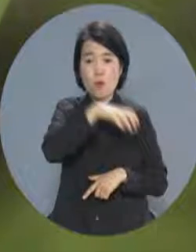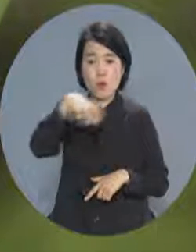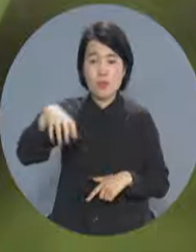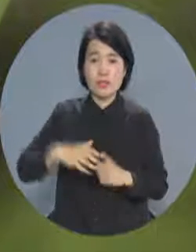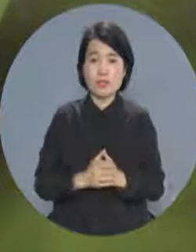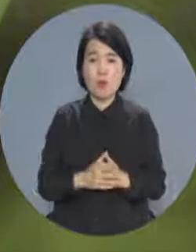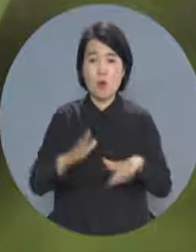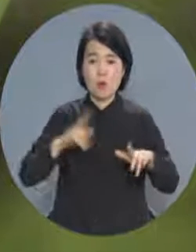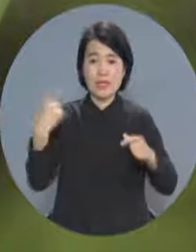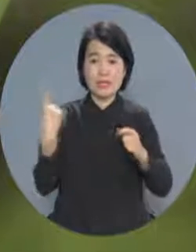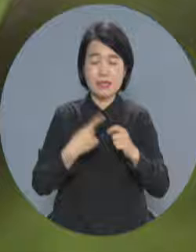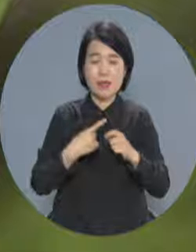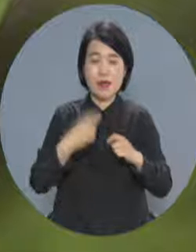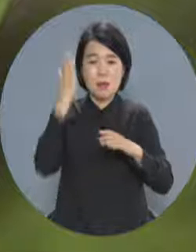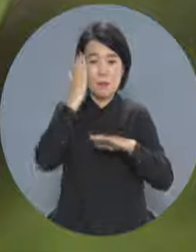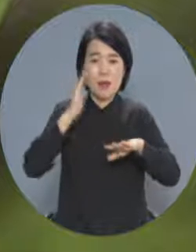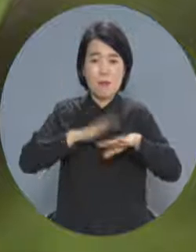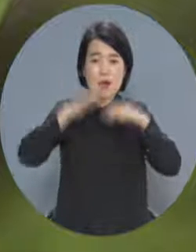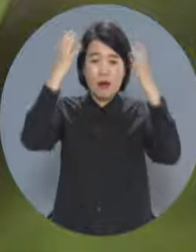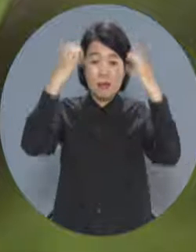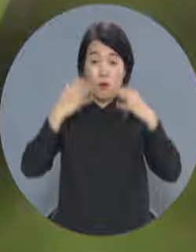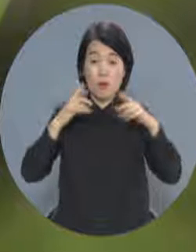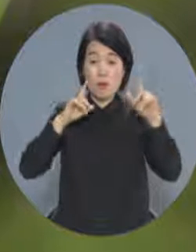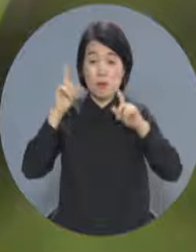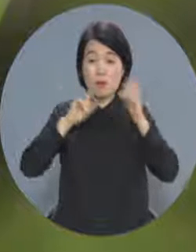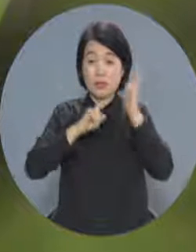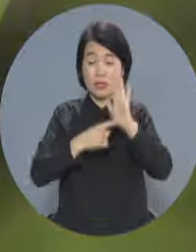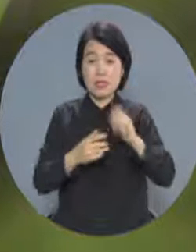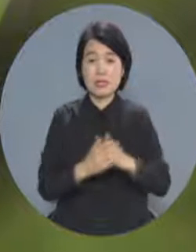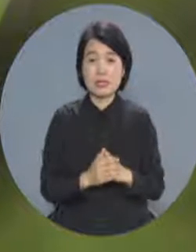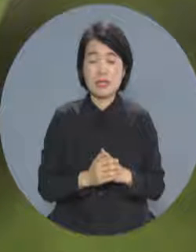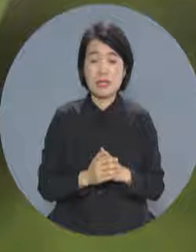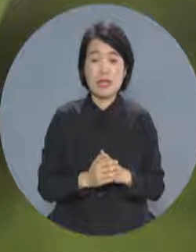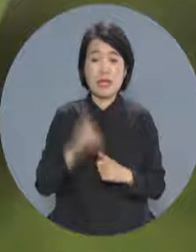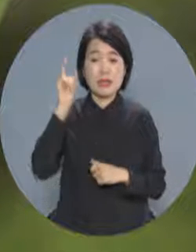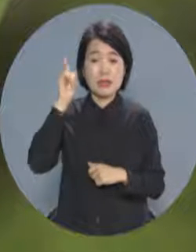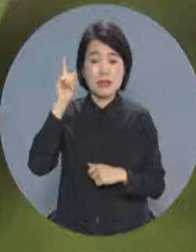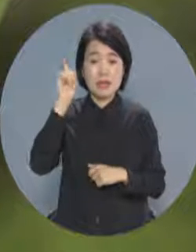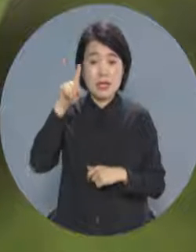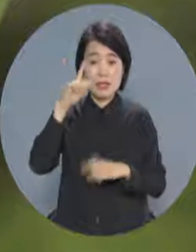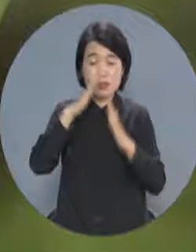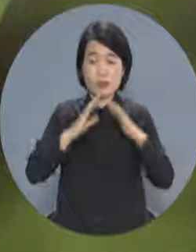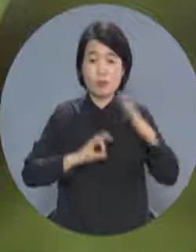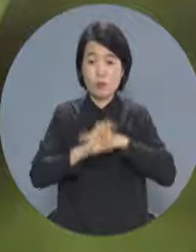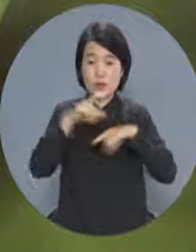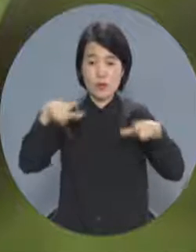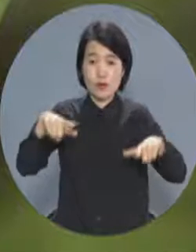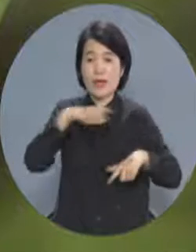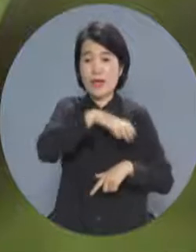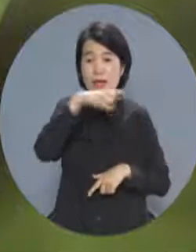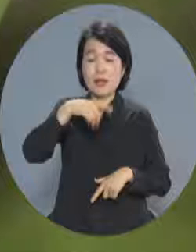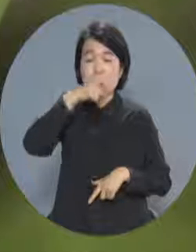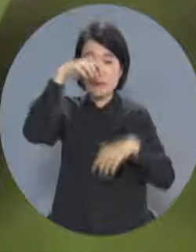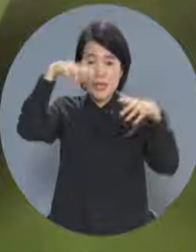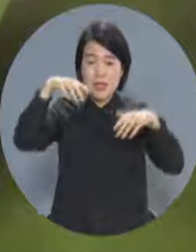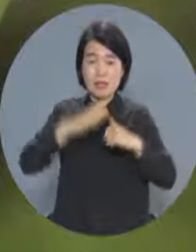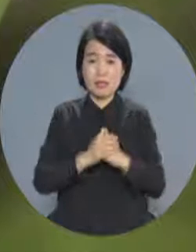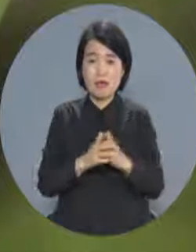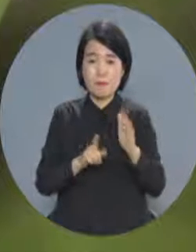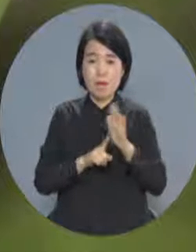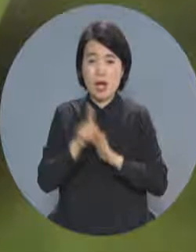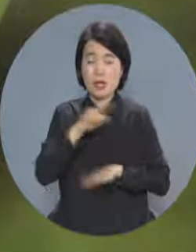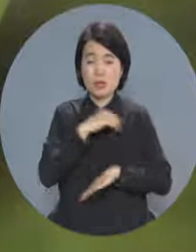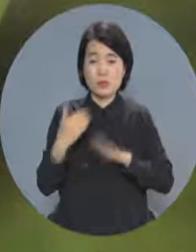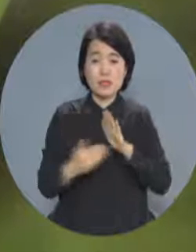올해 첫 열대야 현상이 나타나는데요 내일 전남 동부 지역에는 가끔 비가 내리겠고 기온이 최대